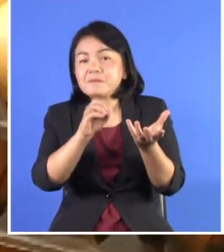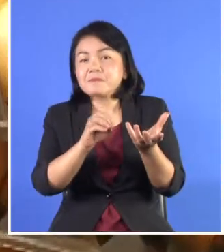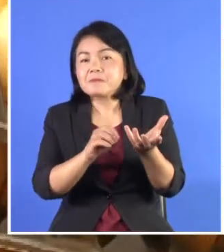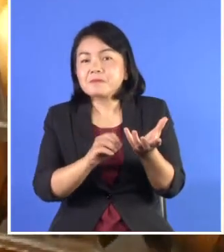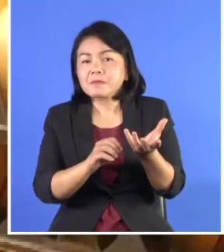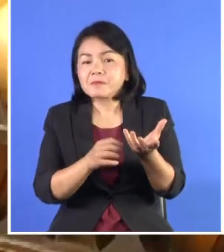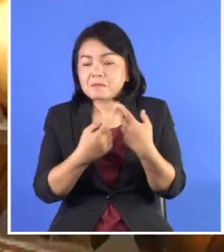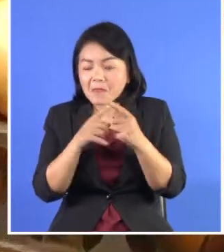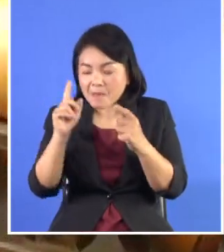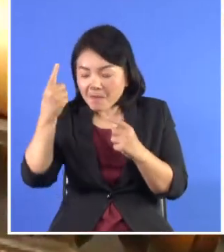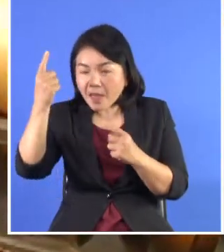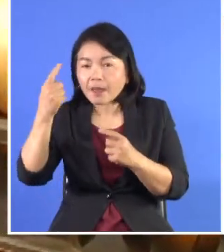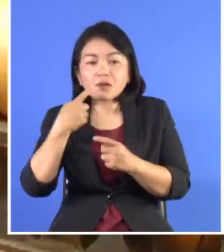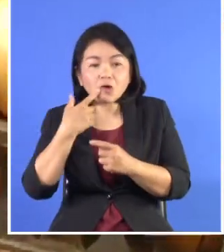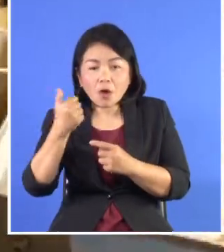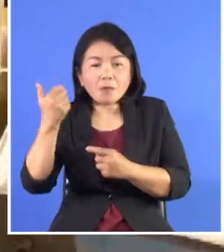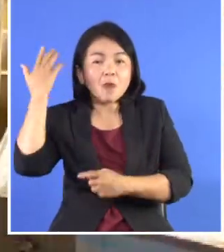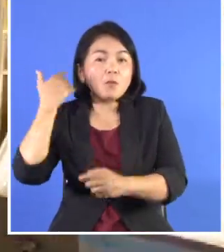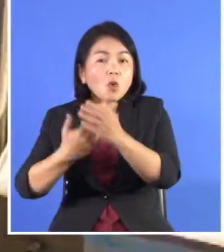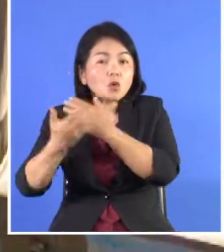ไร้เทียมทานหอยทอดโบราณ